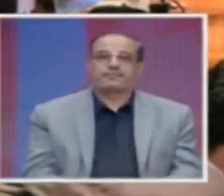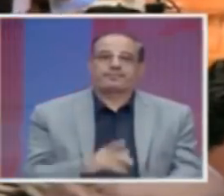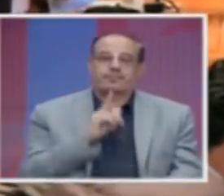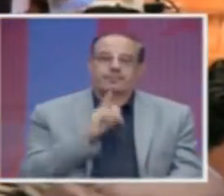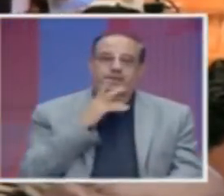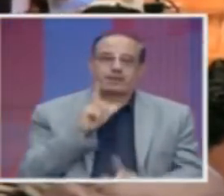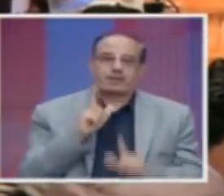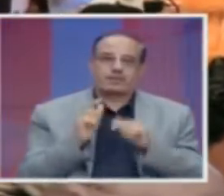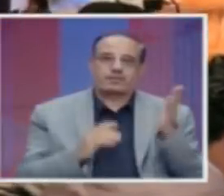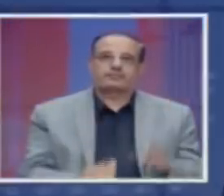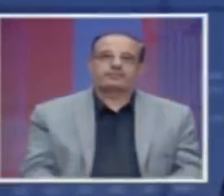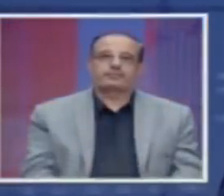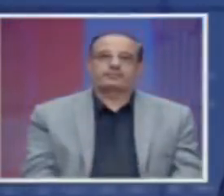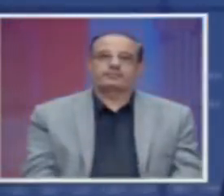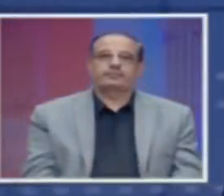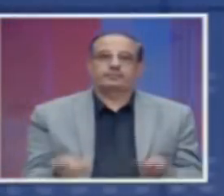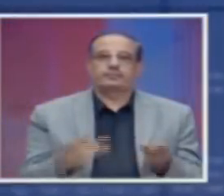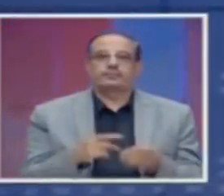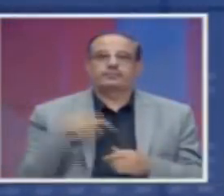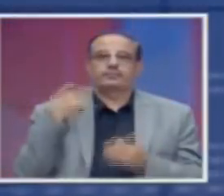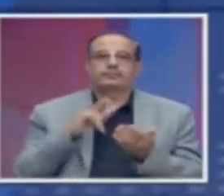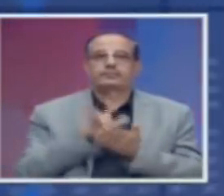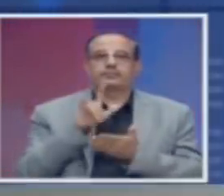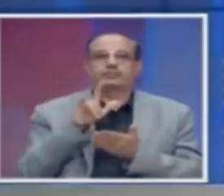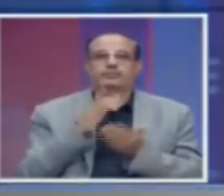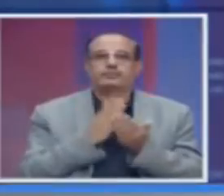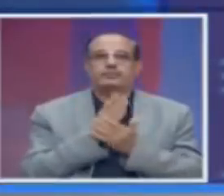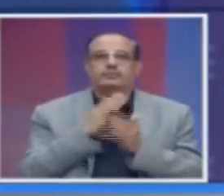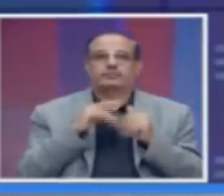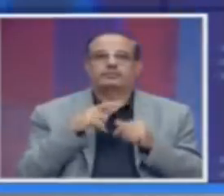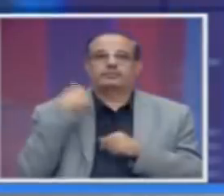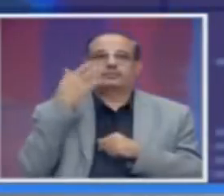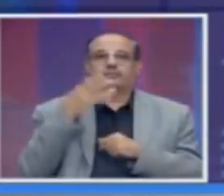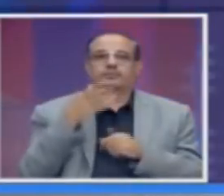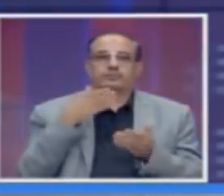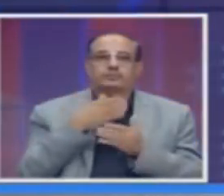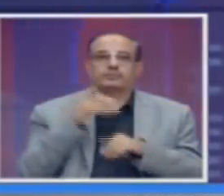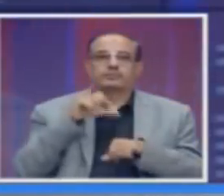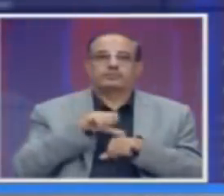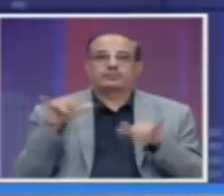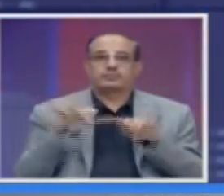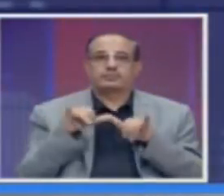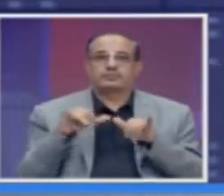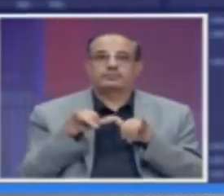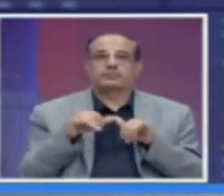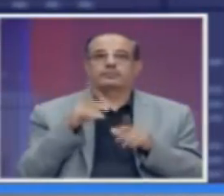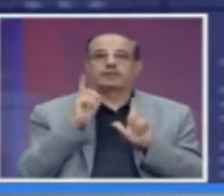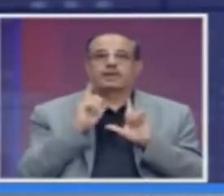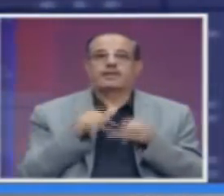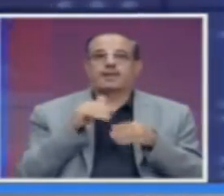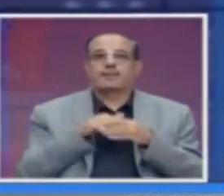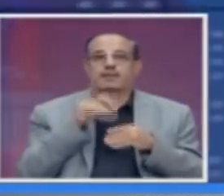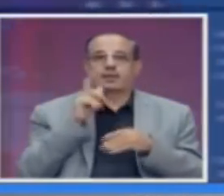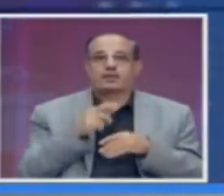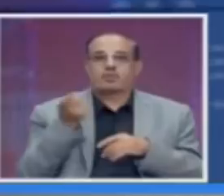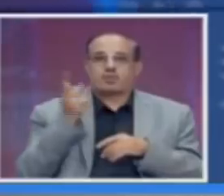متولي، التلفزيون المصري. هذا وقد دعت وزارة الخارجية المصريين في الخارج للدخول على الموقع